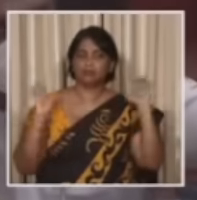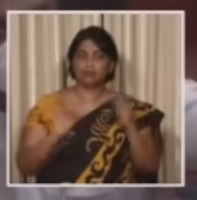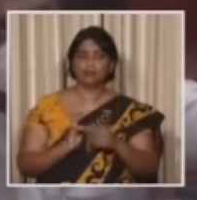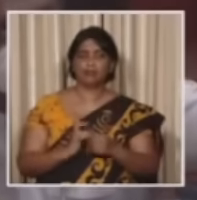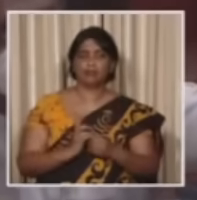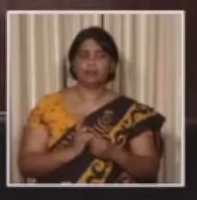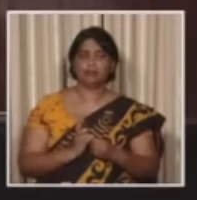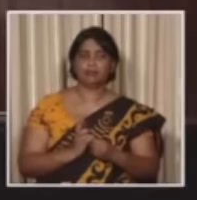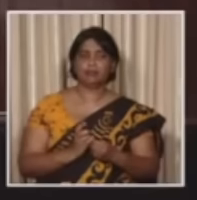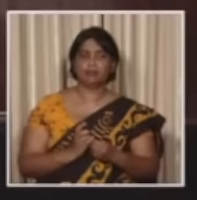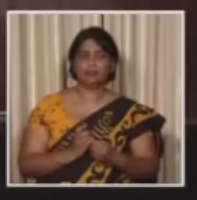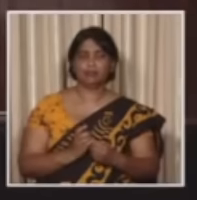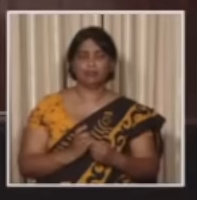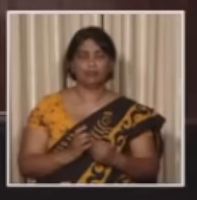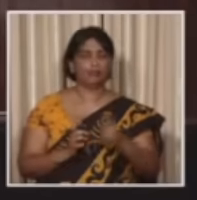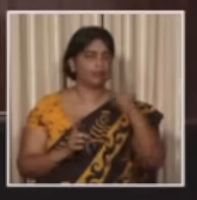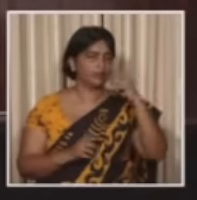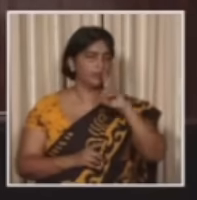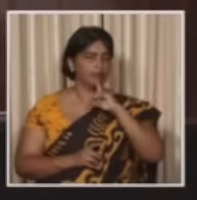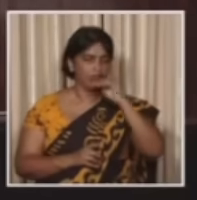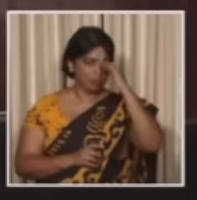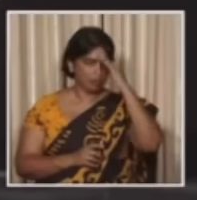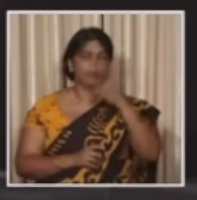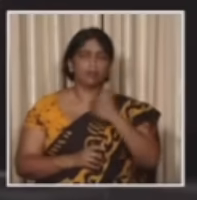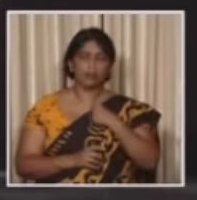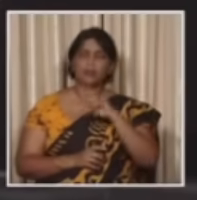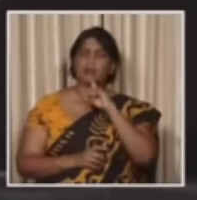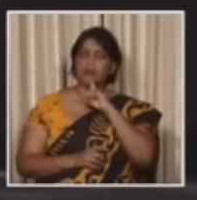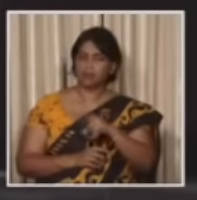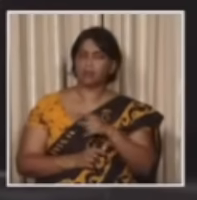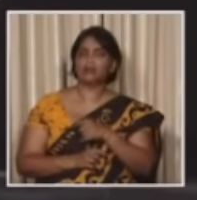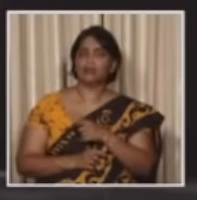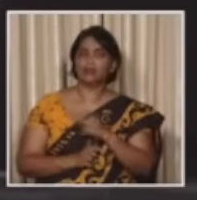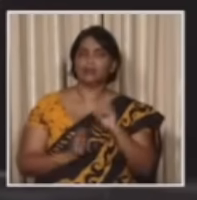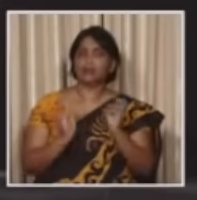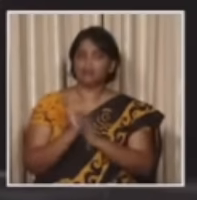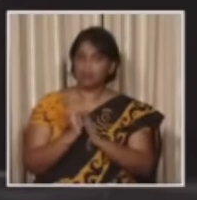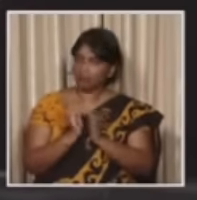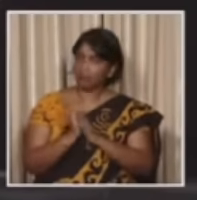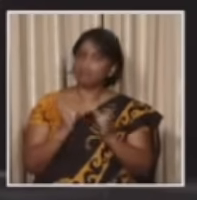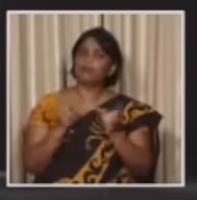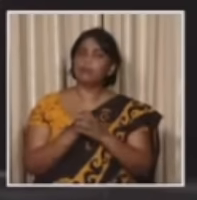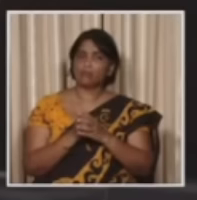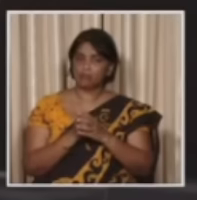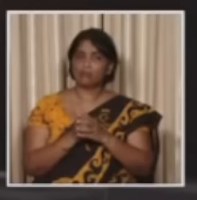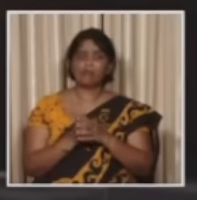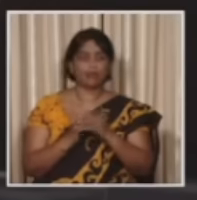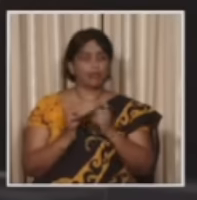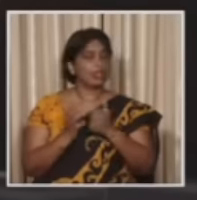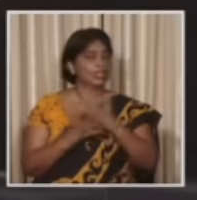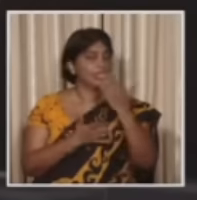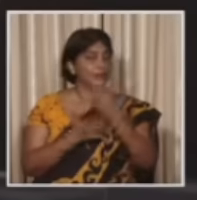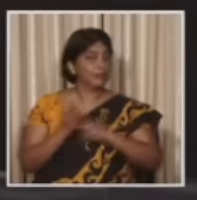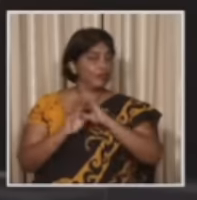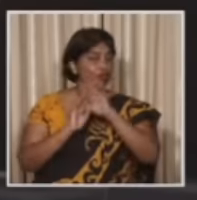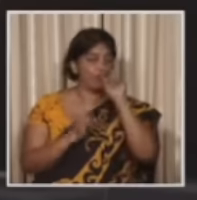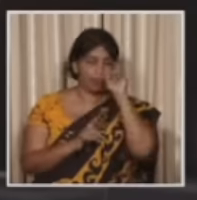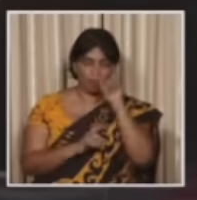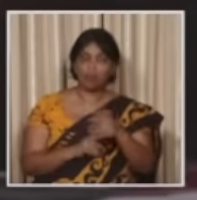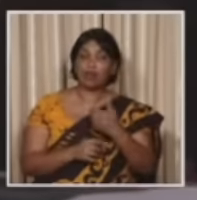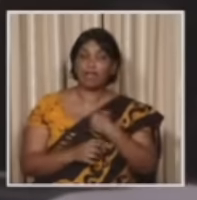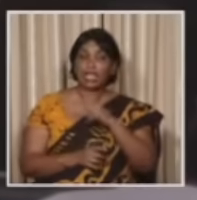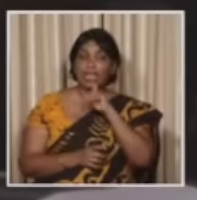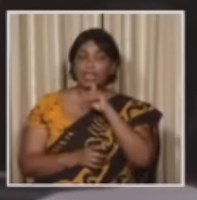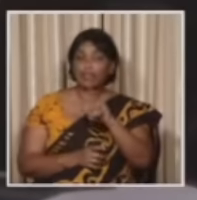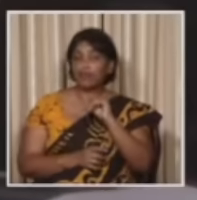හොඳයි ගරු එමතුමා. නියෝජ්‍ය කතානායකතුමනි මාත් ඉල්ලා සිටින්නේ කමිටුවක් හරි පත් කරලා hansard.com බලලා මං